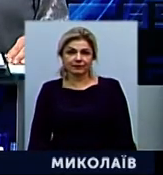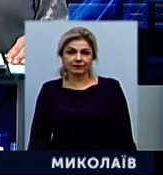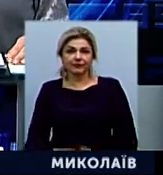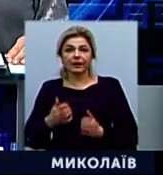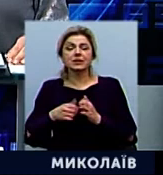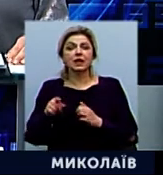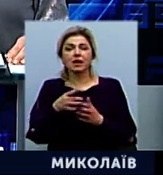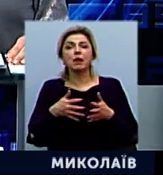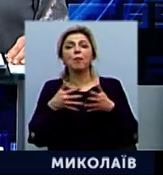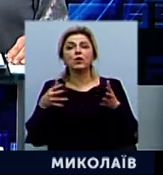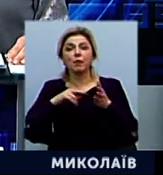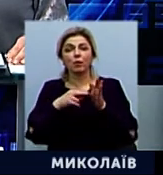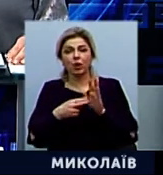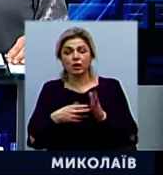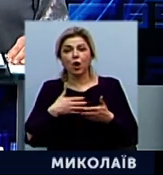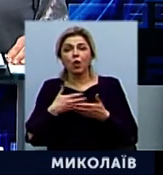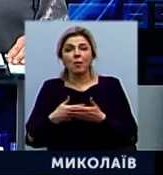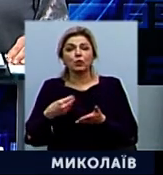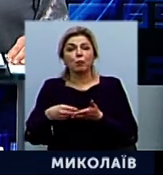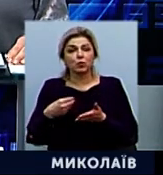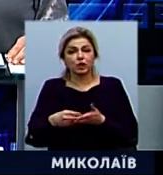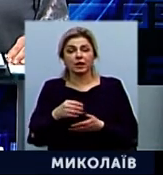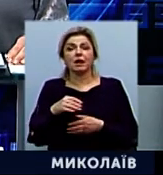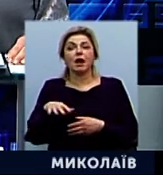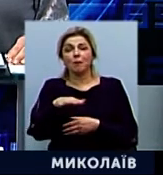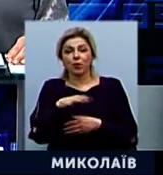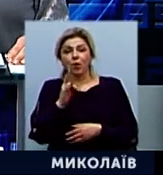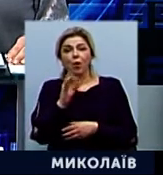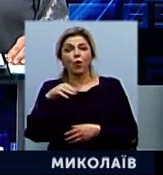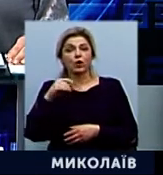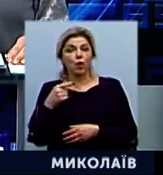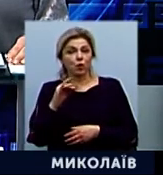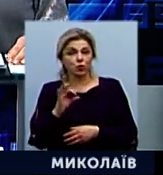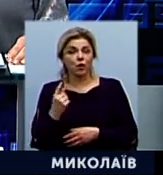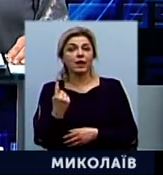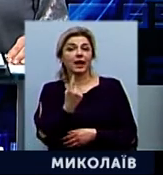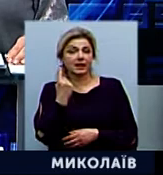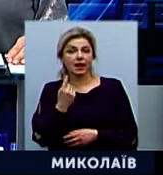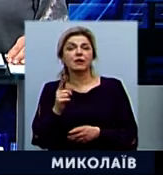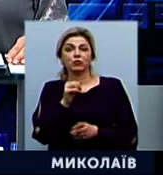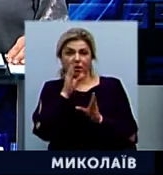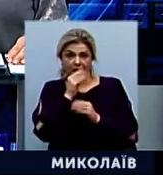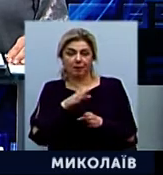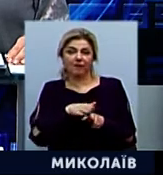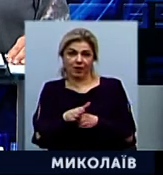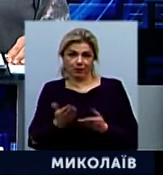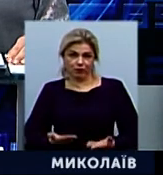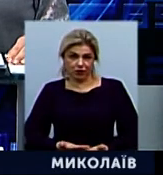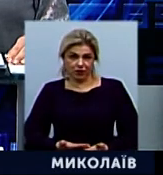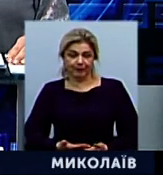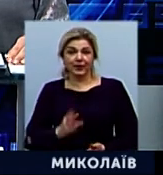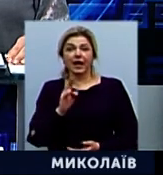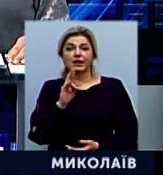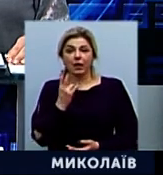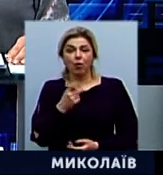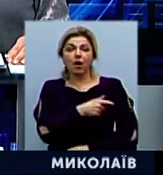Серед великих проєктів громадського бюджету Котигорошко поки єдиний, який вдалося втілити у життя.